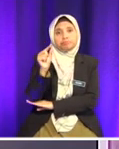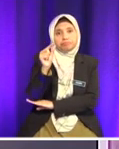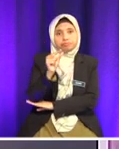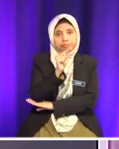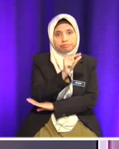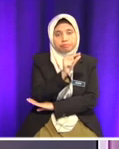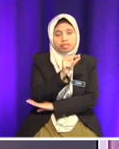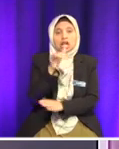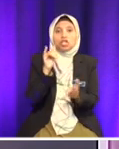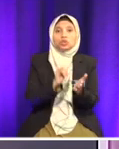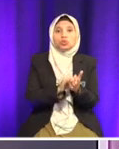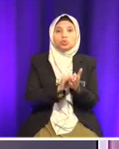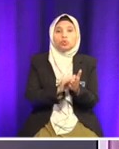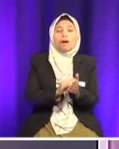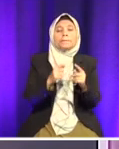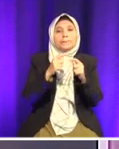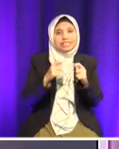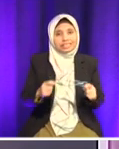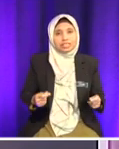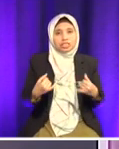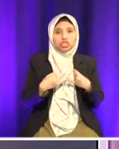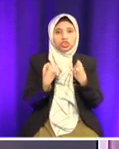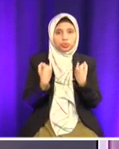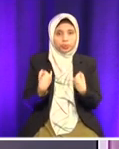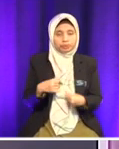itu menenangkan jiwa kita